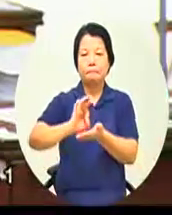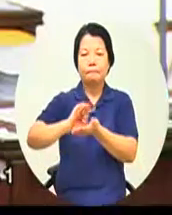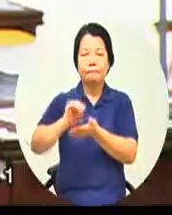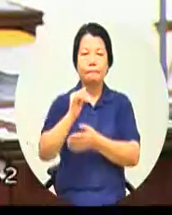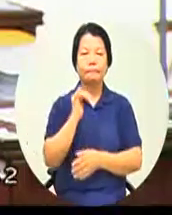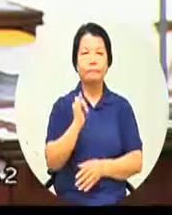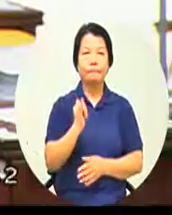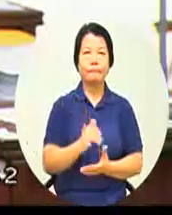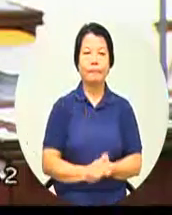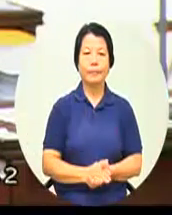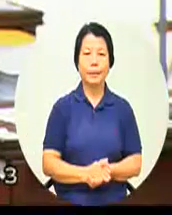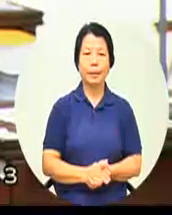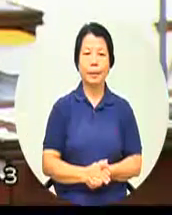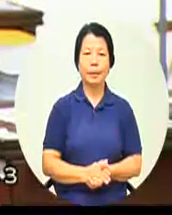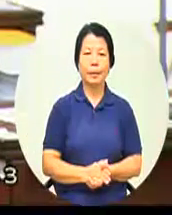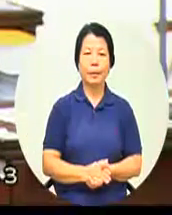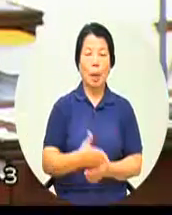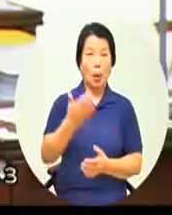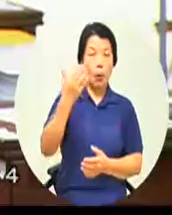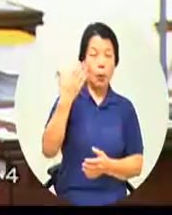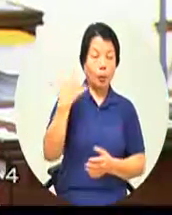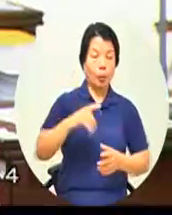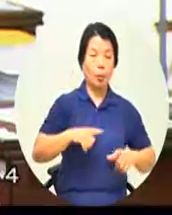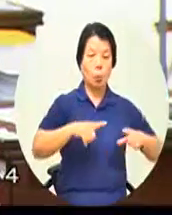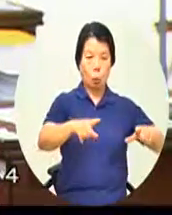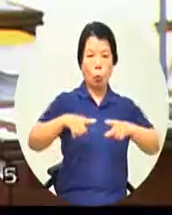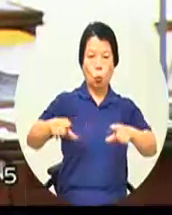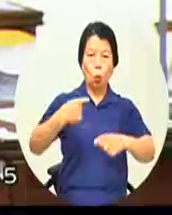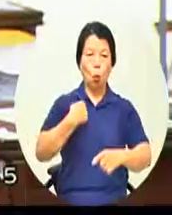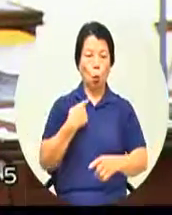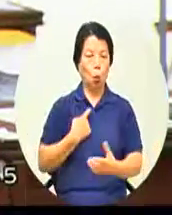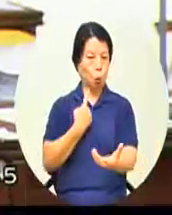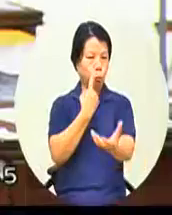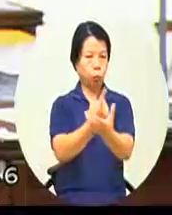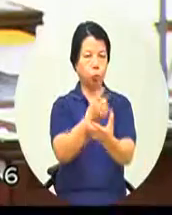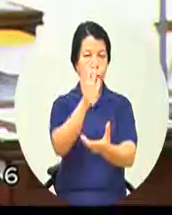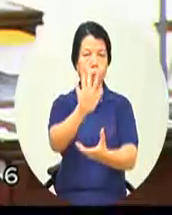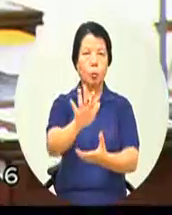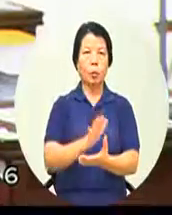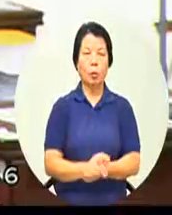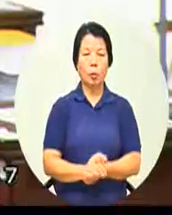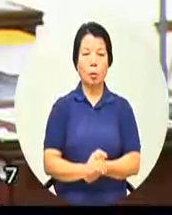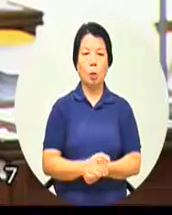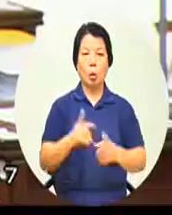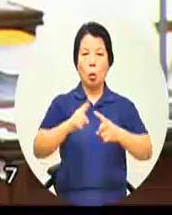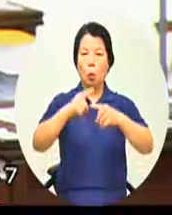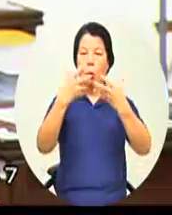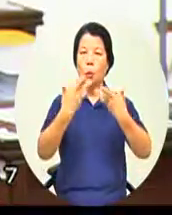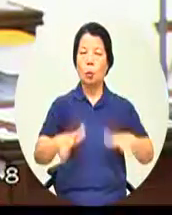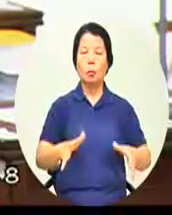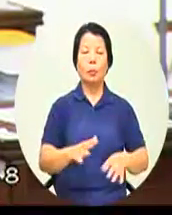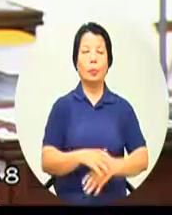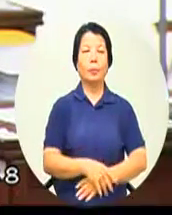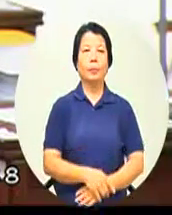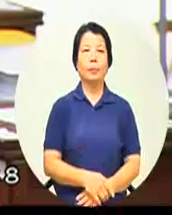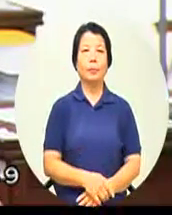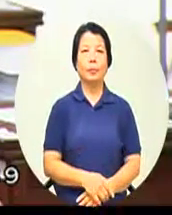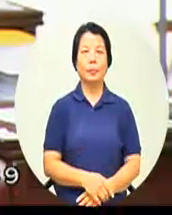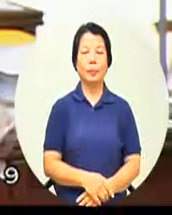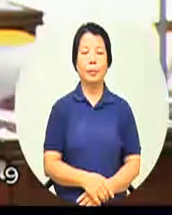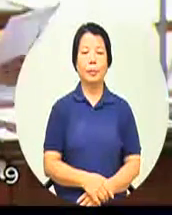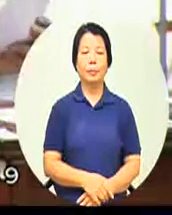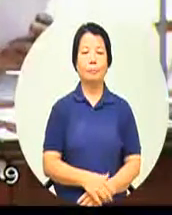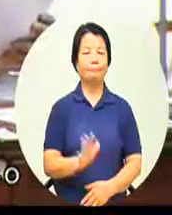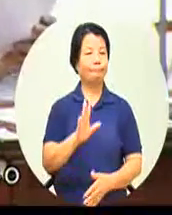尤其刚好碰到哦，我那不就来参加嘛，啊，发现讲好人潮还是很多，蛮踊跃的啦。啊，实际是无简